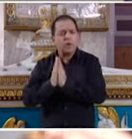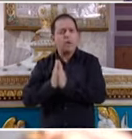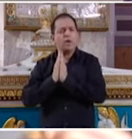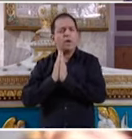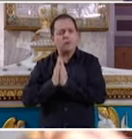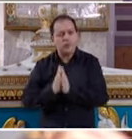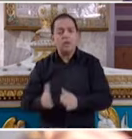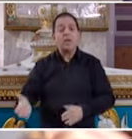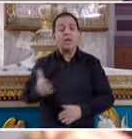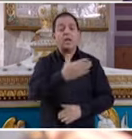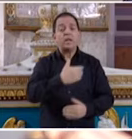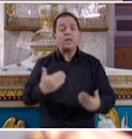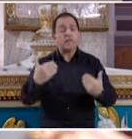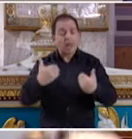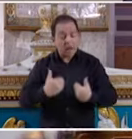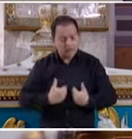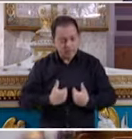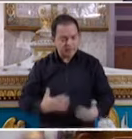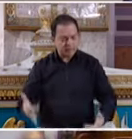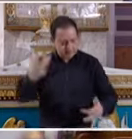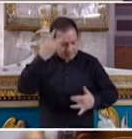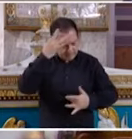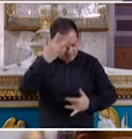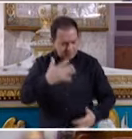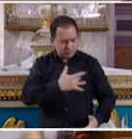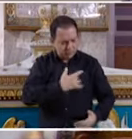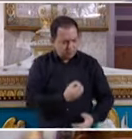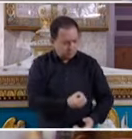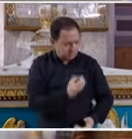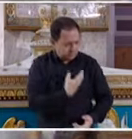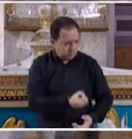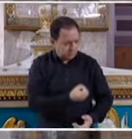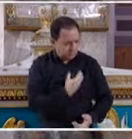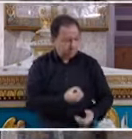πεποίθαμεν γαρ ότι καλήν συνείδησιν